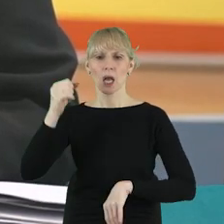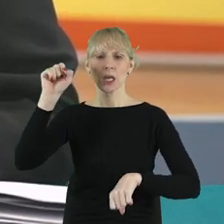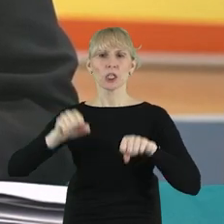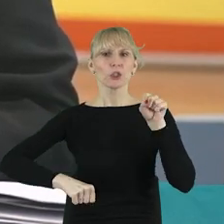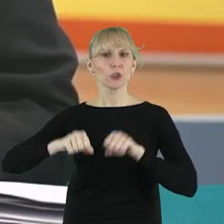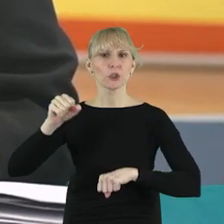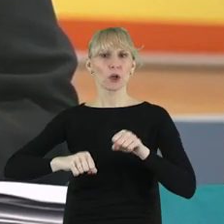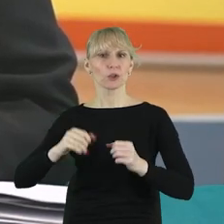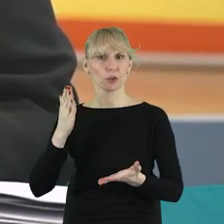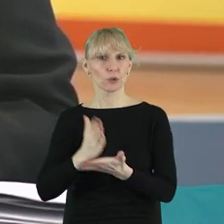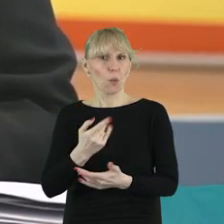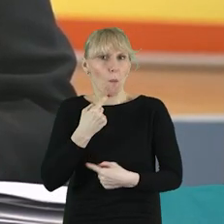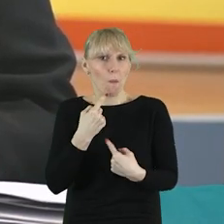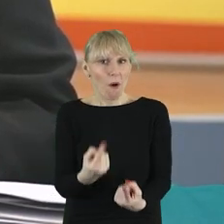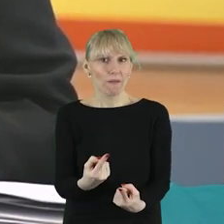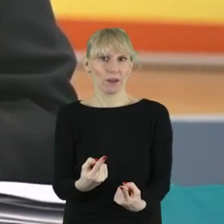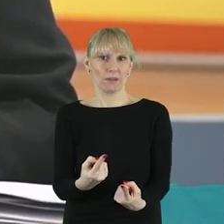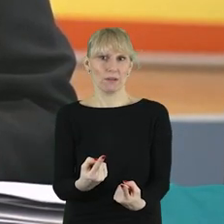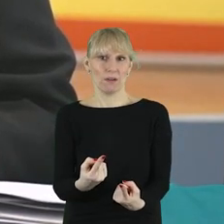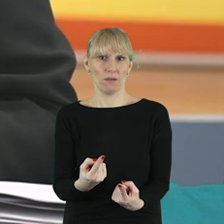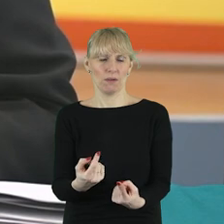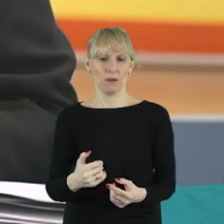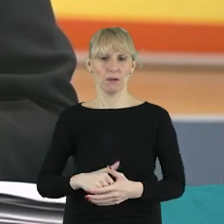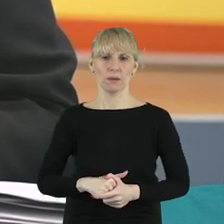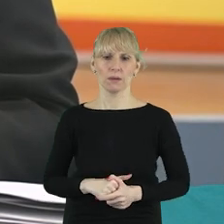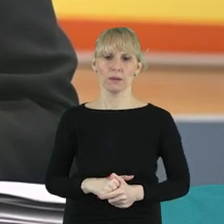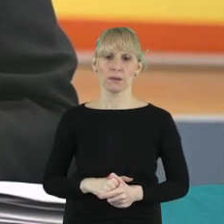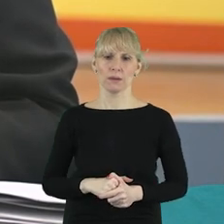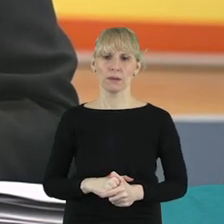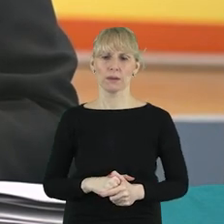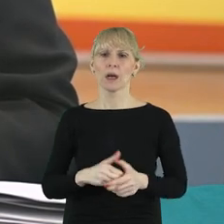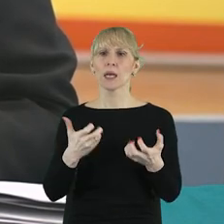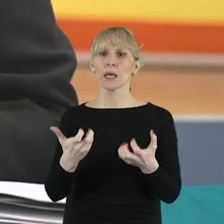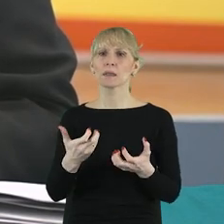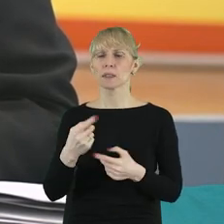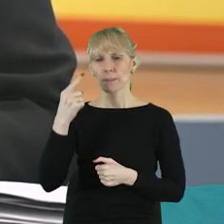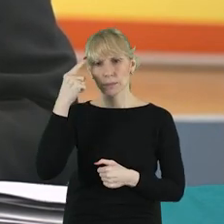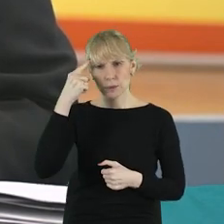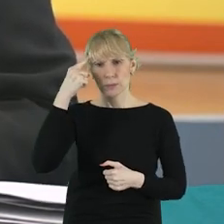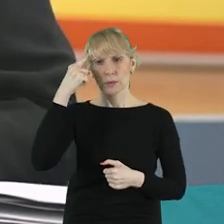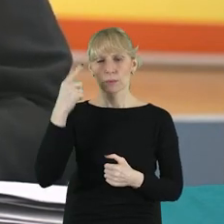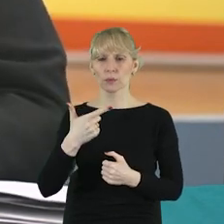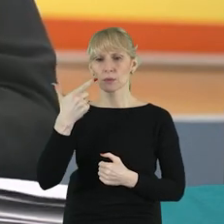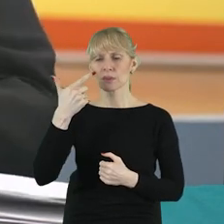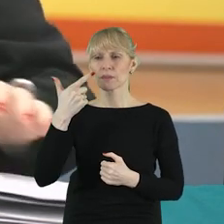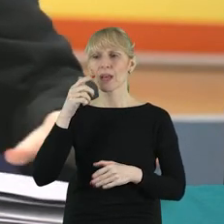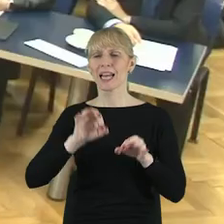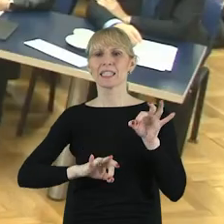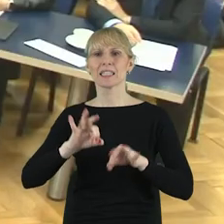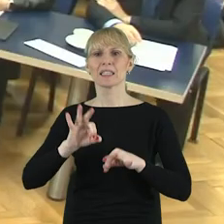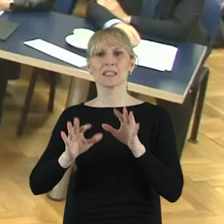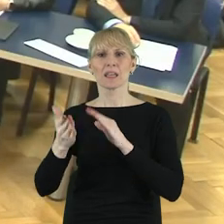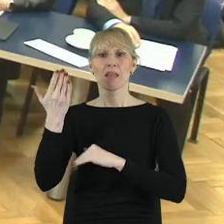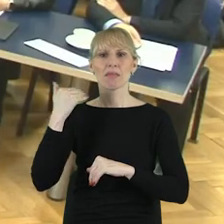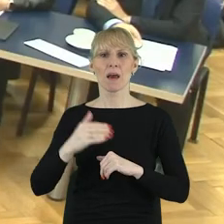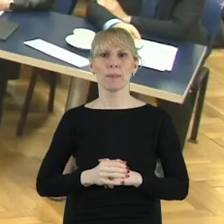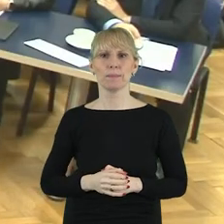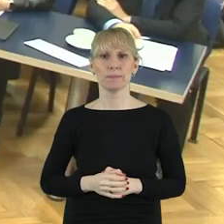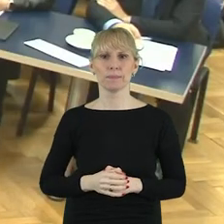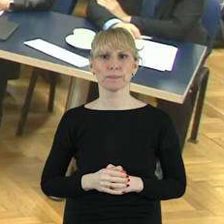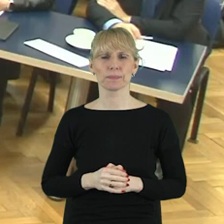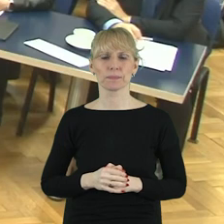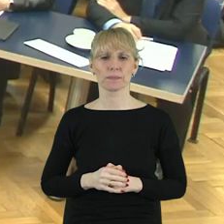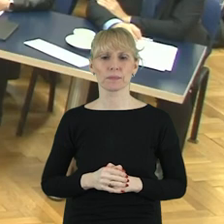i sąd się jasno w tej kwestii wypowiedział. Proszę państwa, poza tym ja chcę przypomnieć, jak wyglądała sprawa dwie sesje temu. Tam jak